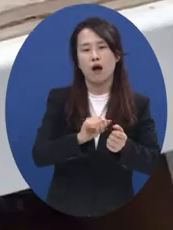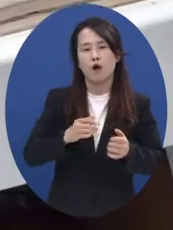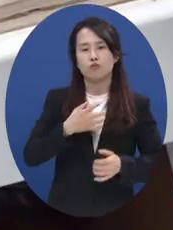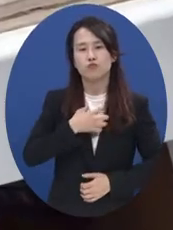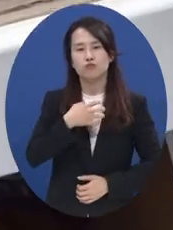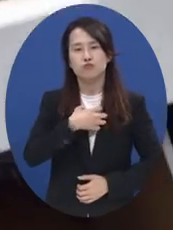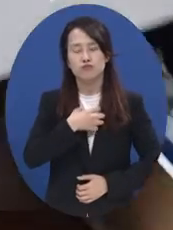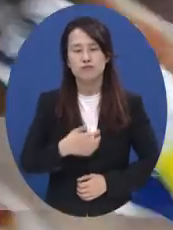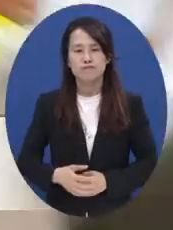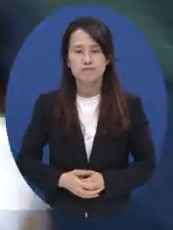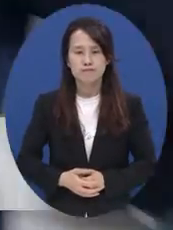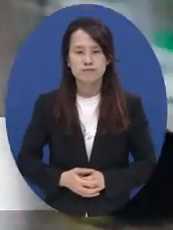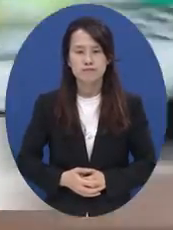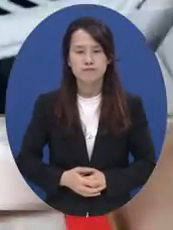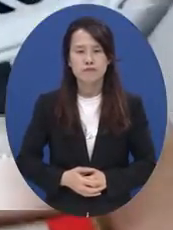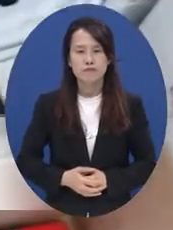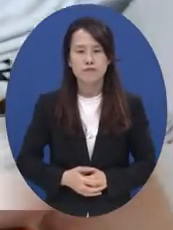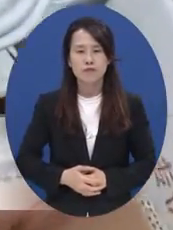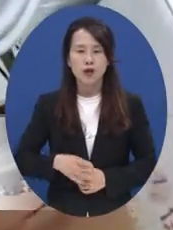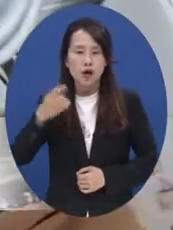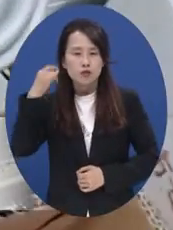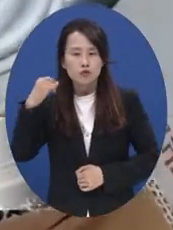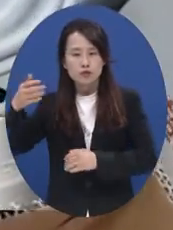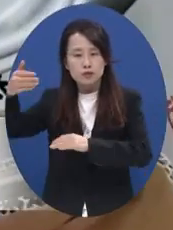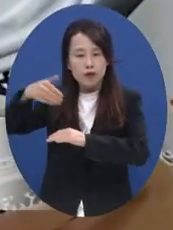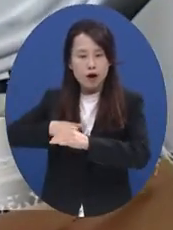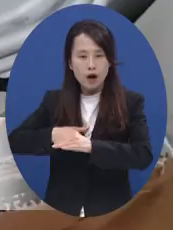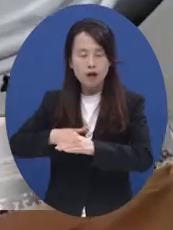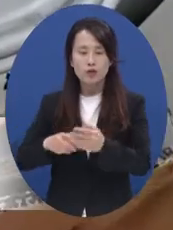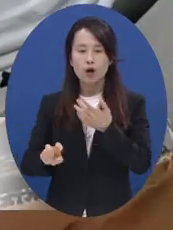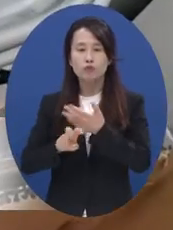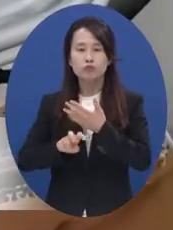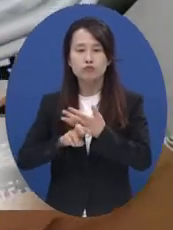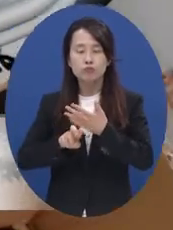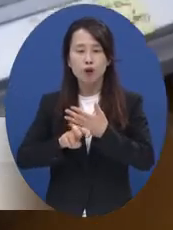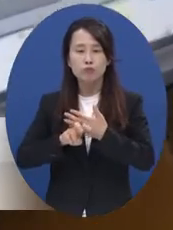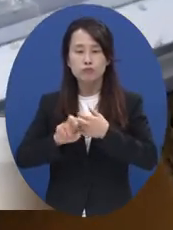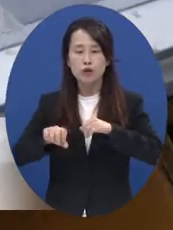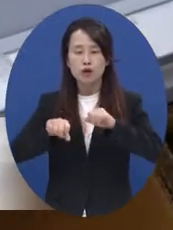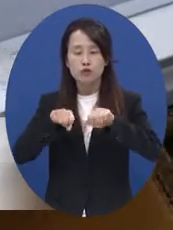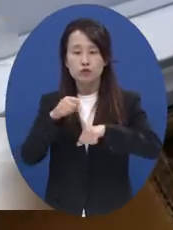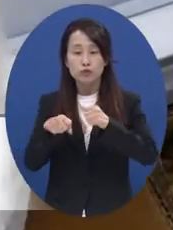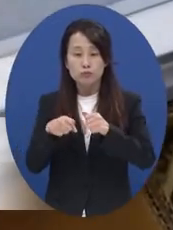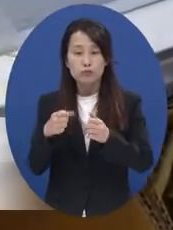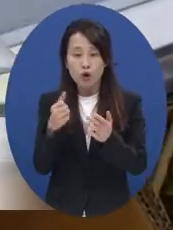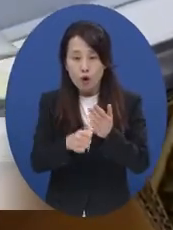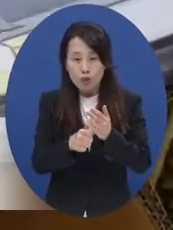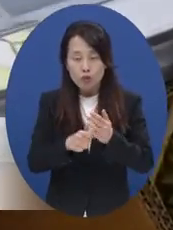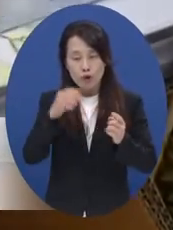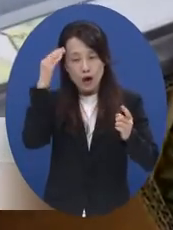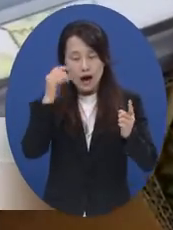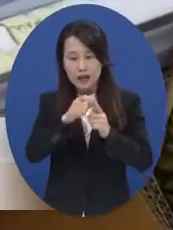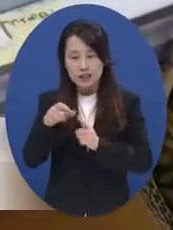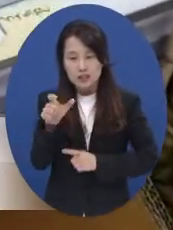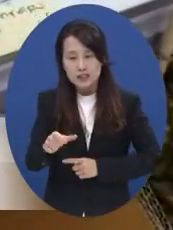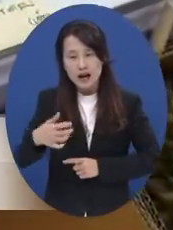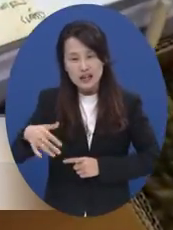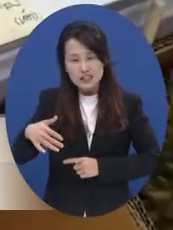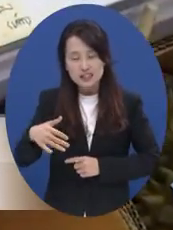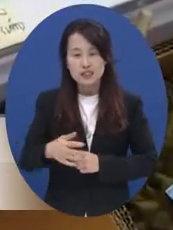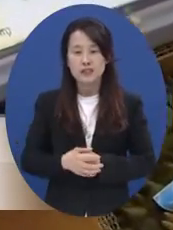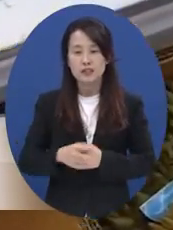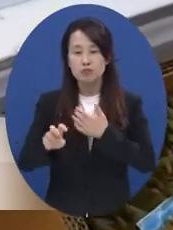겁니다. 경기도는 중국 등에서 들여온 불법 휴대 축산물이나 한글로 된 표시 기준이 전혀 없는